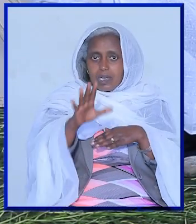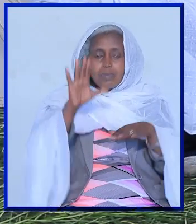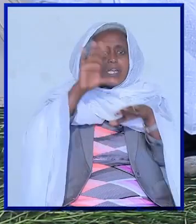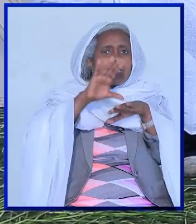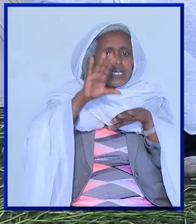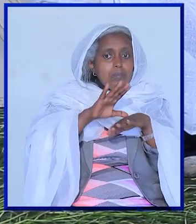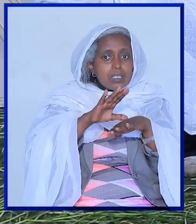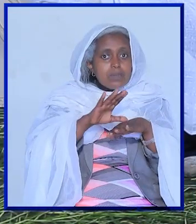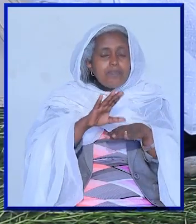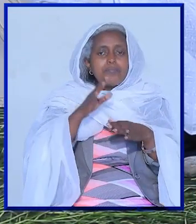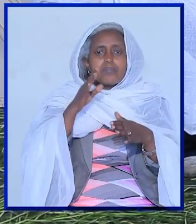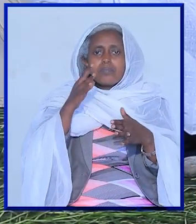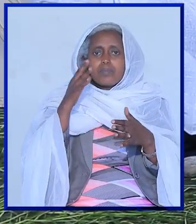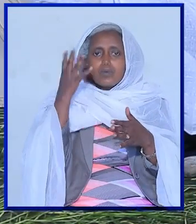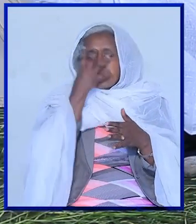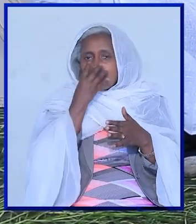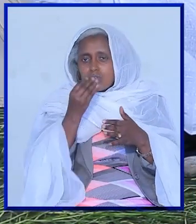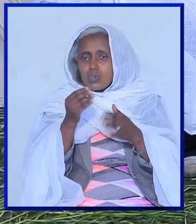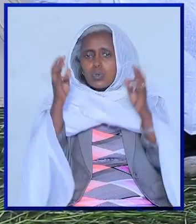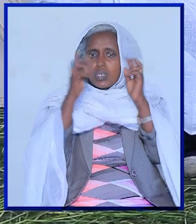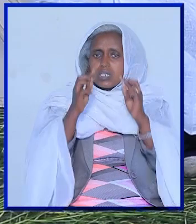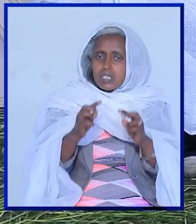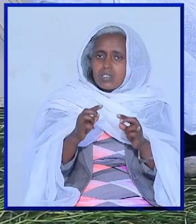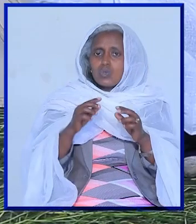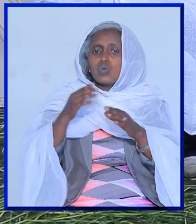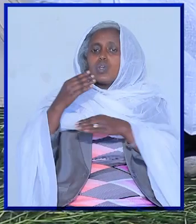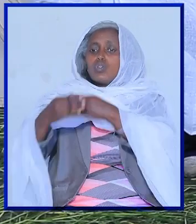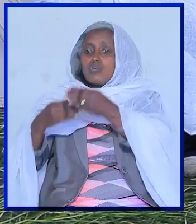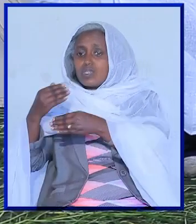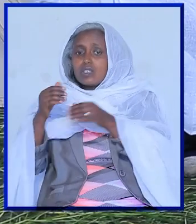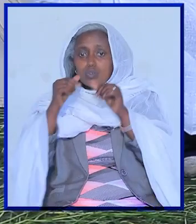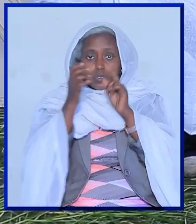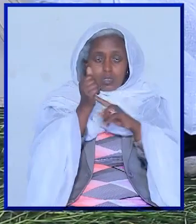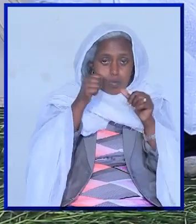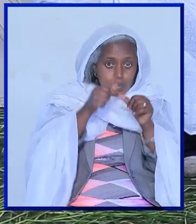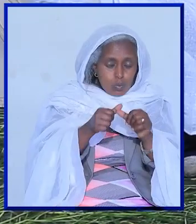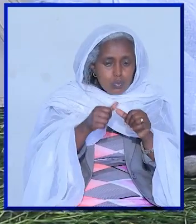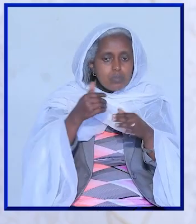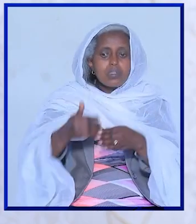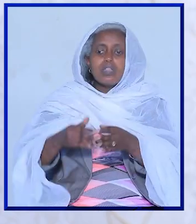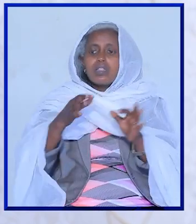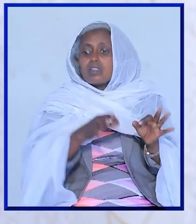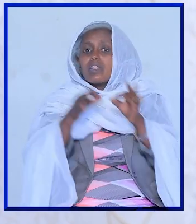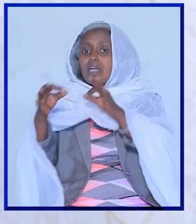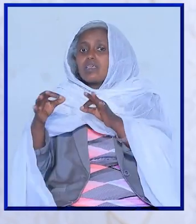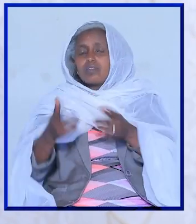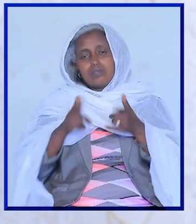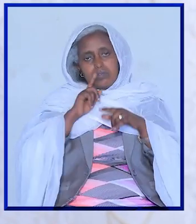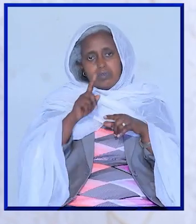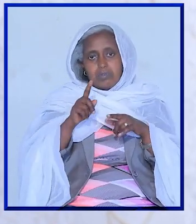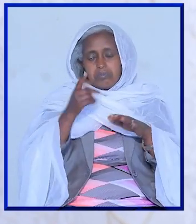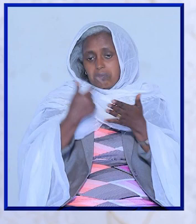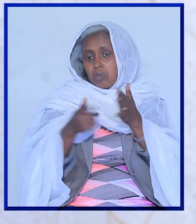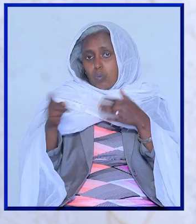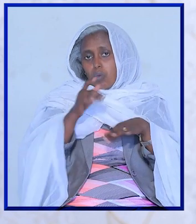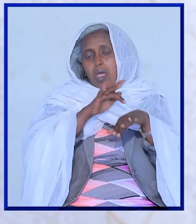ገዳማትም መልካቸውን ቅርጻቸውን ትውፊታቸውን ይዘው የሚቆዩት ተተኪ ሲያገኙ ነው። አለበለዚያ ምድረ በዳ ሆነው